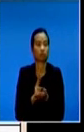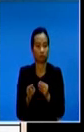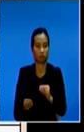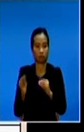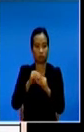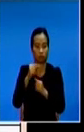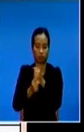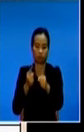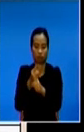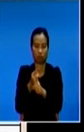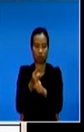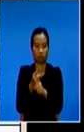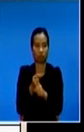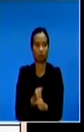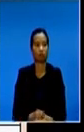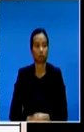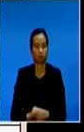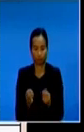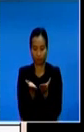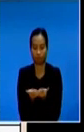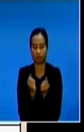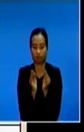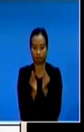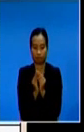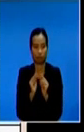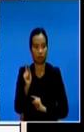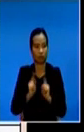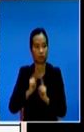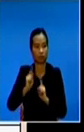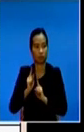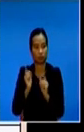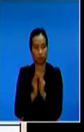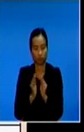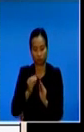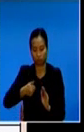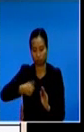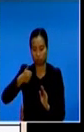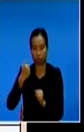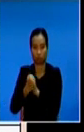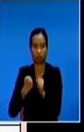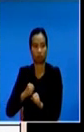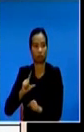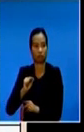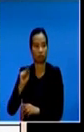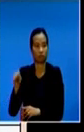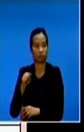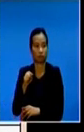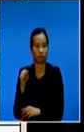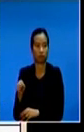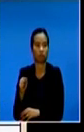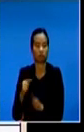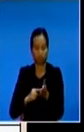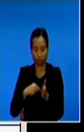1ปีเนี่ยกับผู้ที่ได้รับคะแนนการประเมินสูงสุด 20% แรกนะ